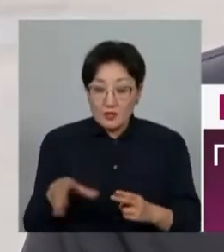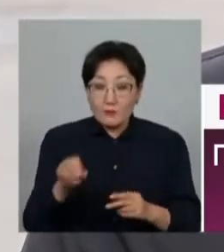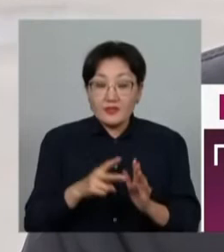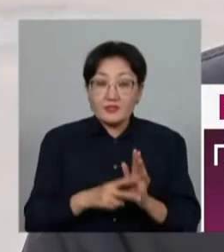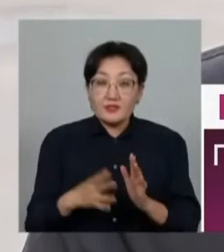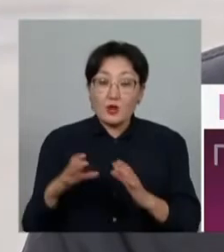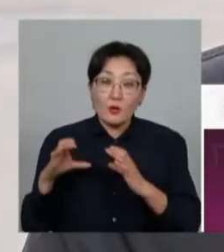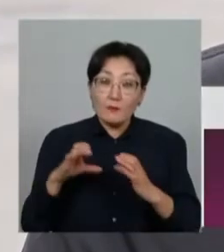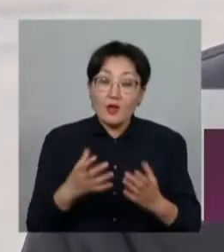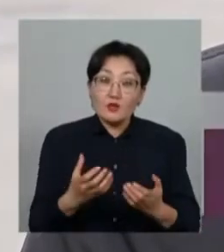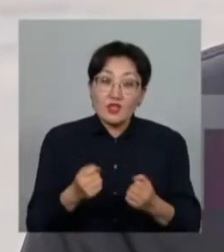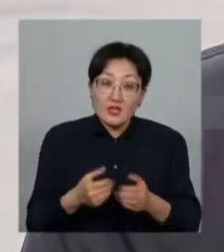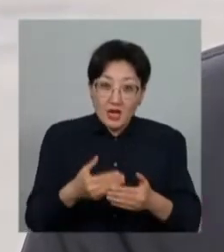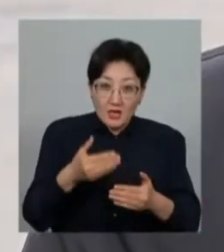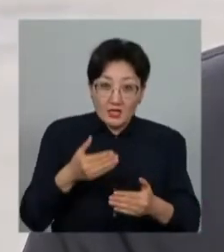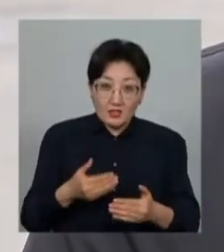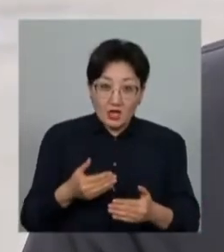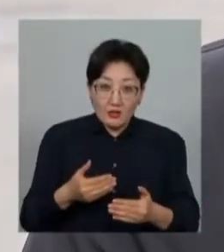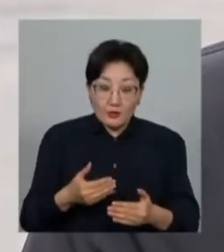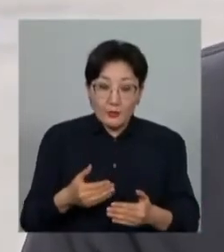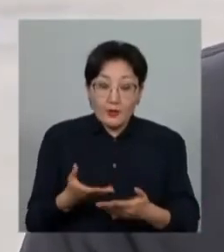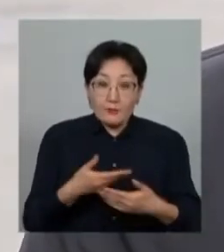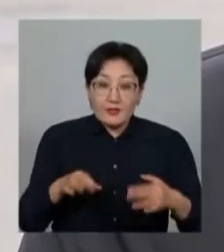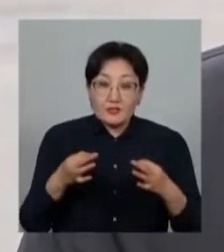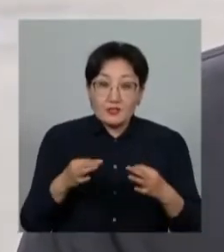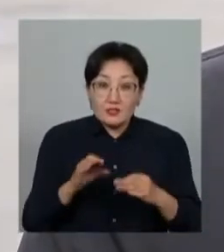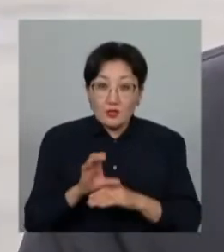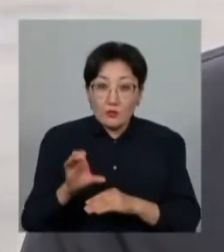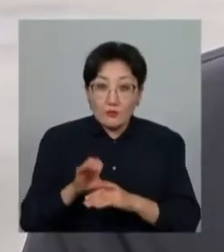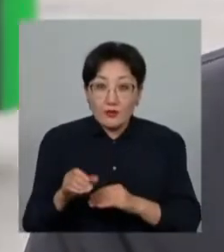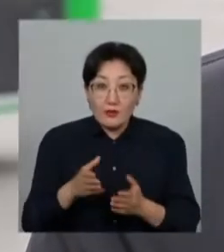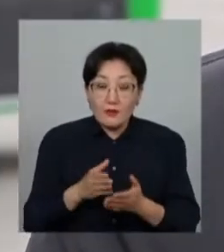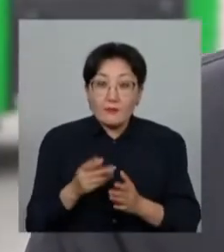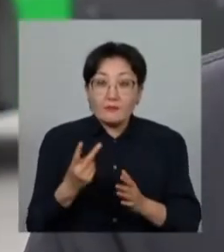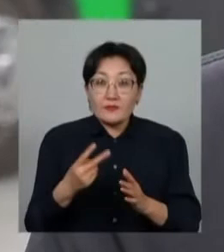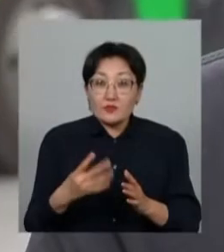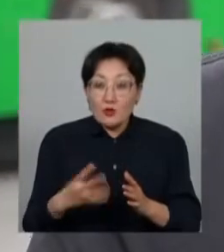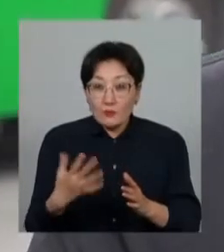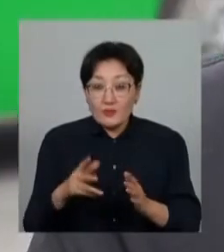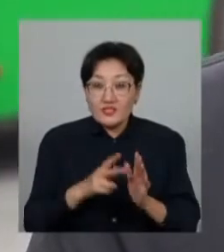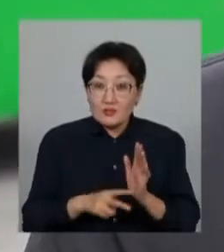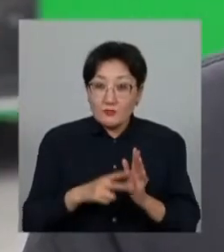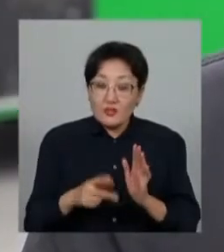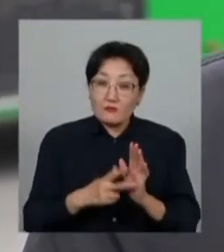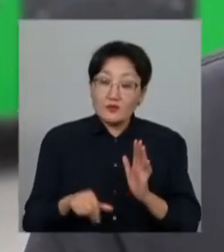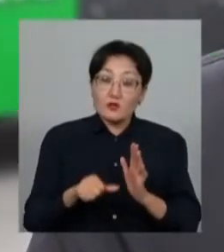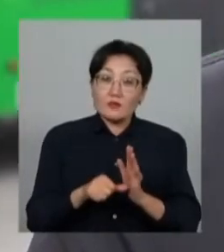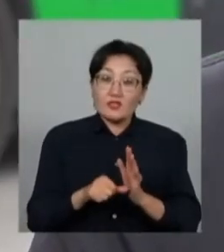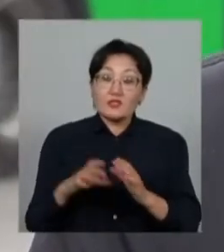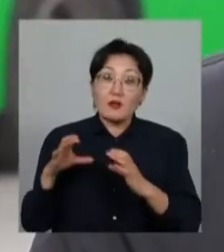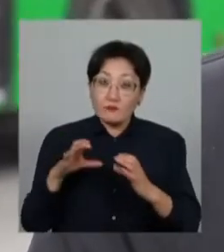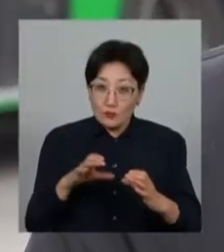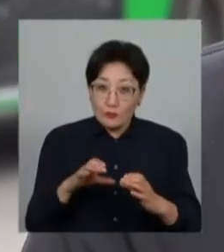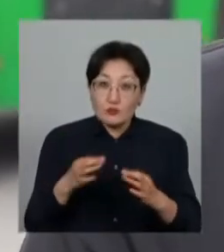75 автобусов мы получили ранее. Мы запустили, значит, маршрут номер 2, 45, 70 и 86 маршрут, 4